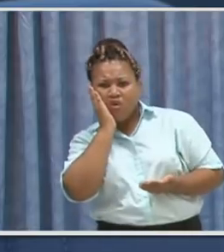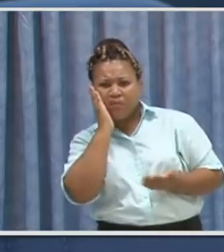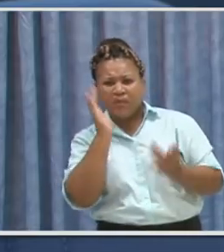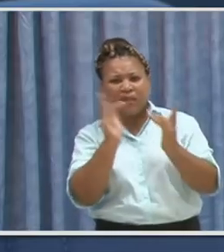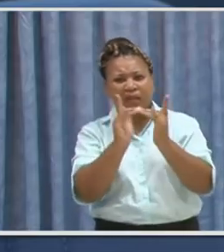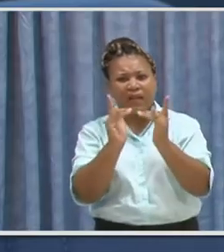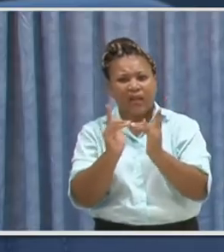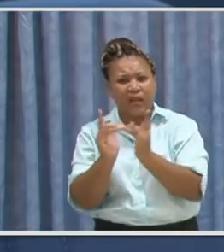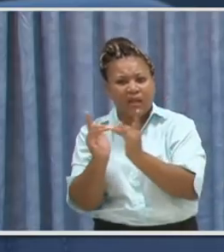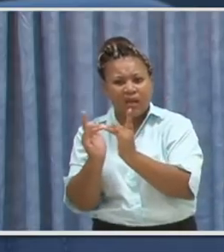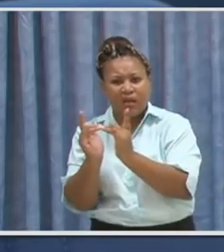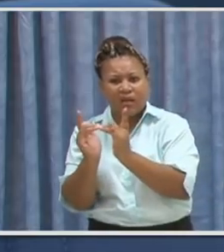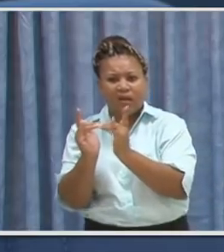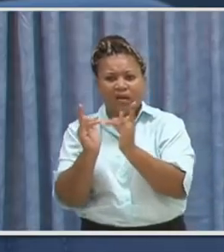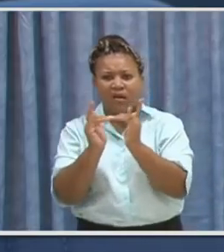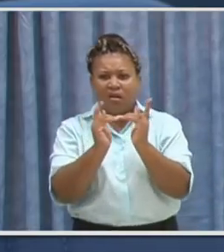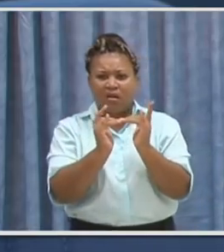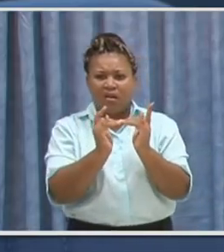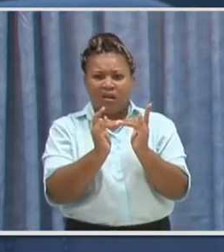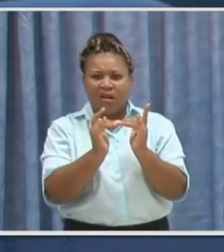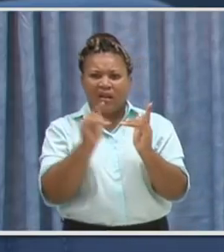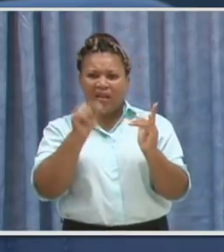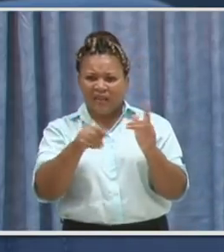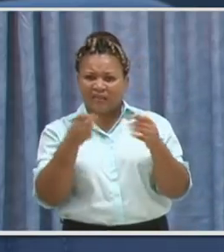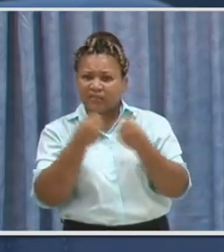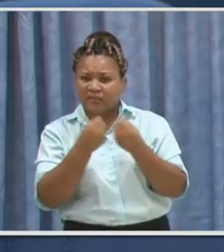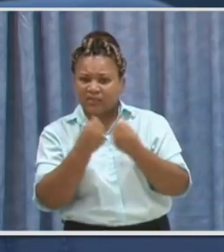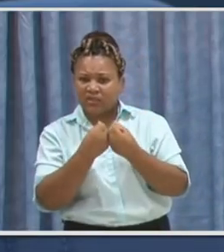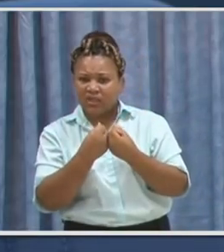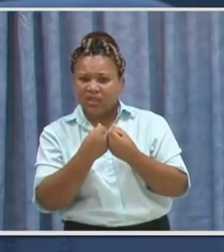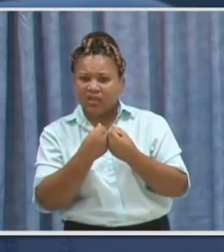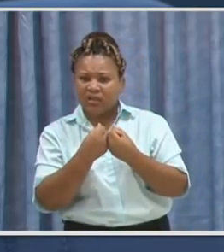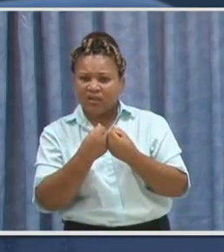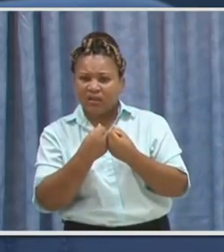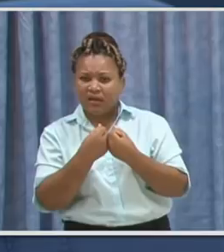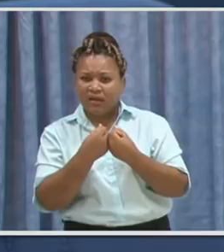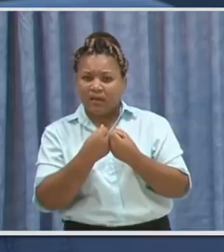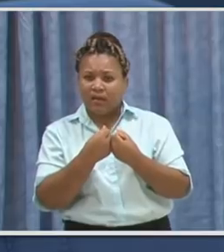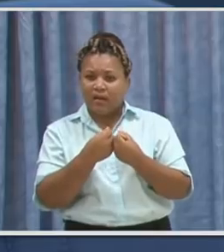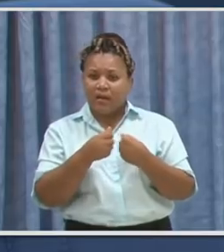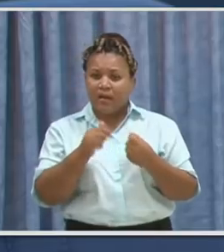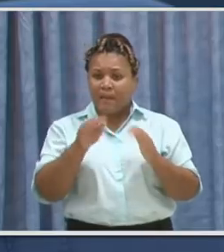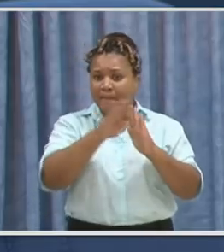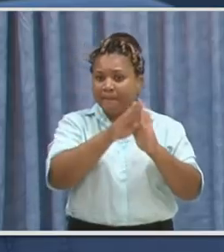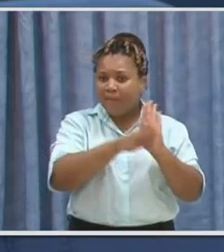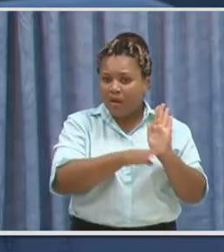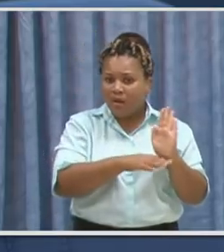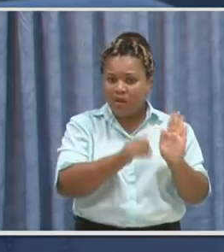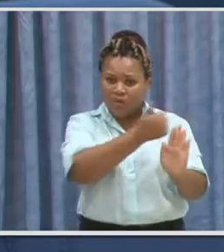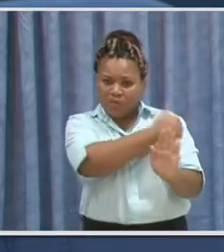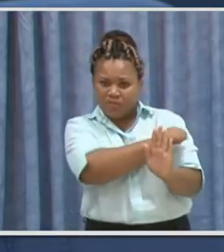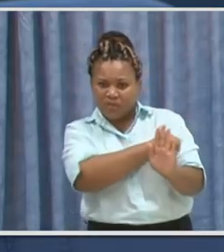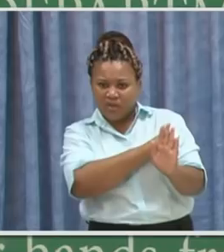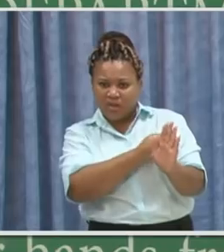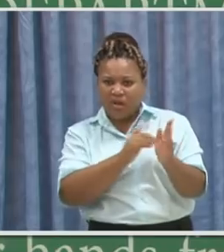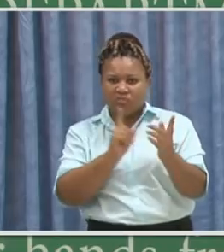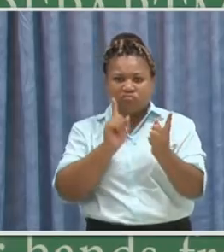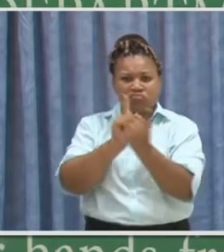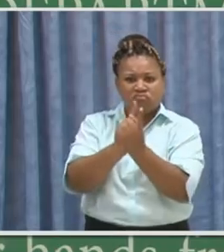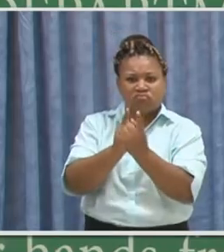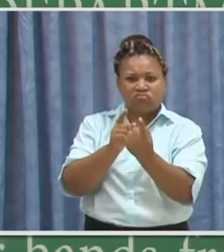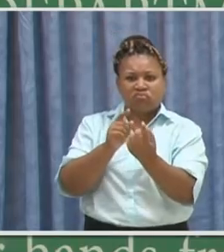Est-ce qu'ils ont fait un progrès dans sa area avec un contracteur? Oui, Johanna,